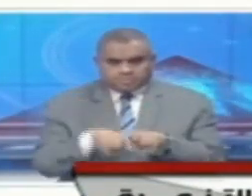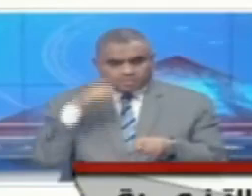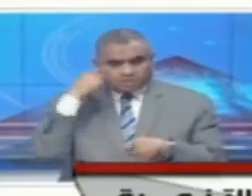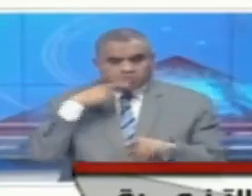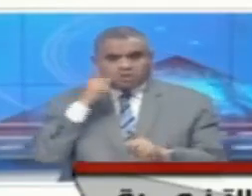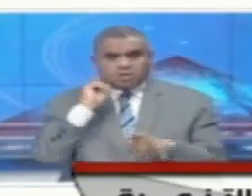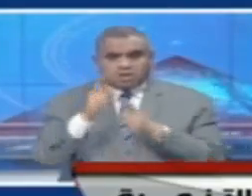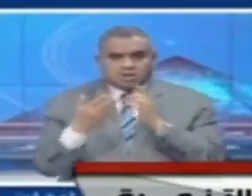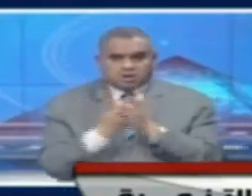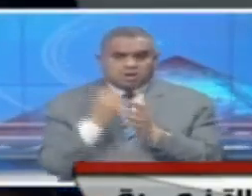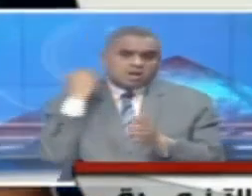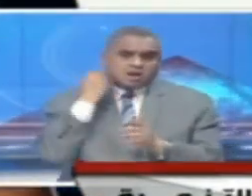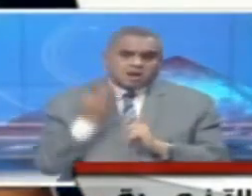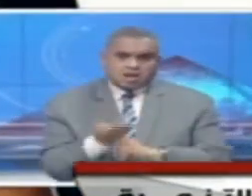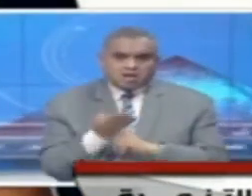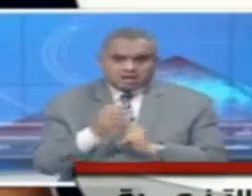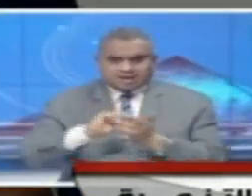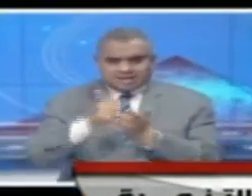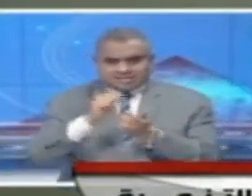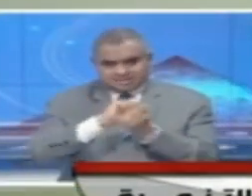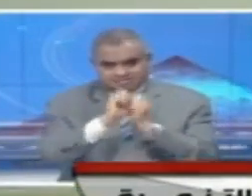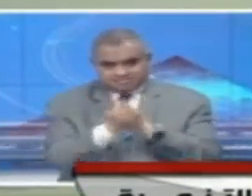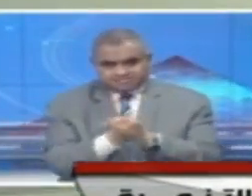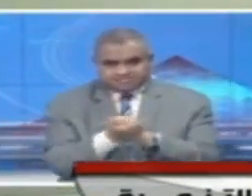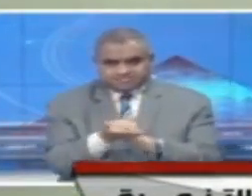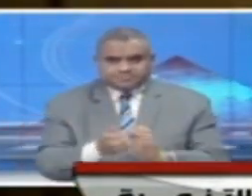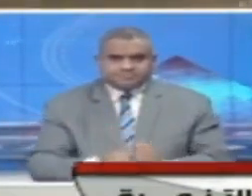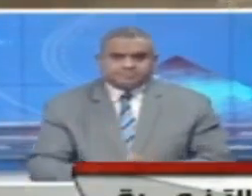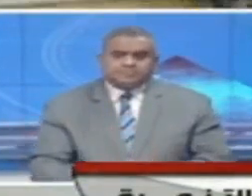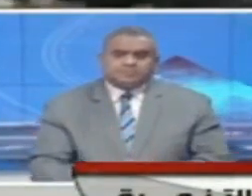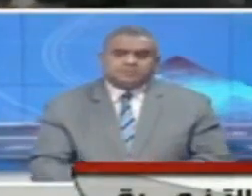الدولة نحو التحول الرقمي.